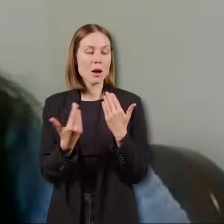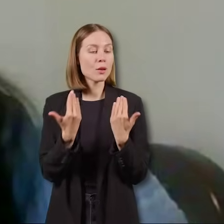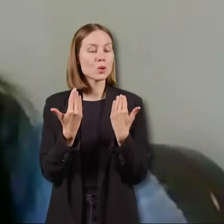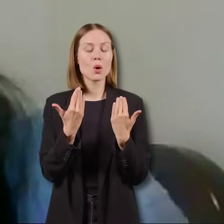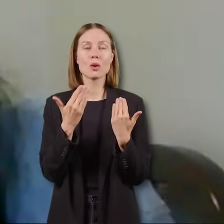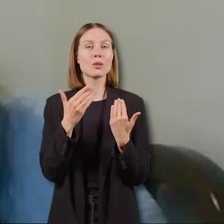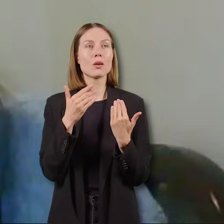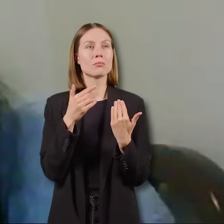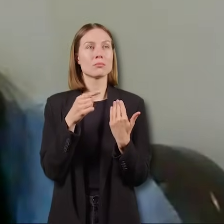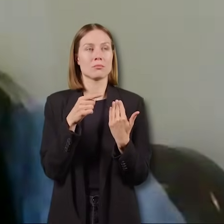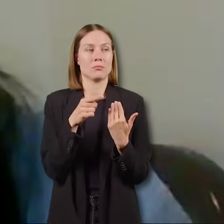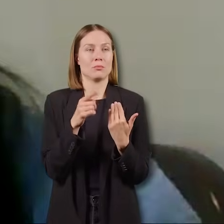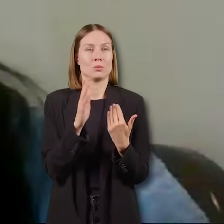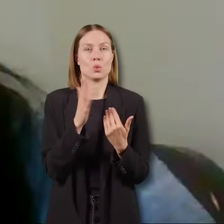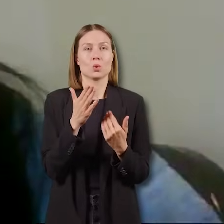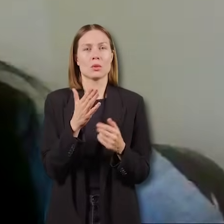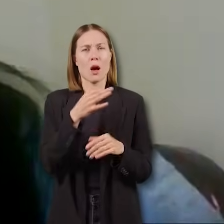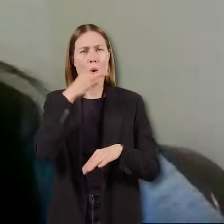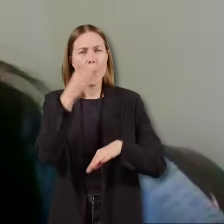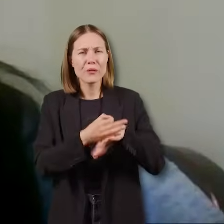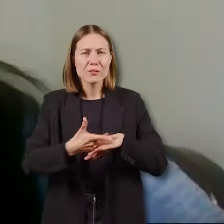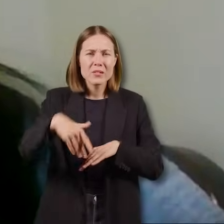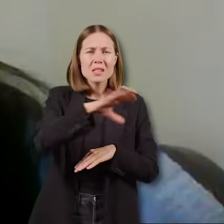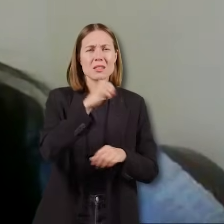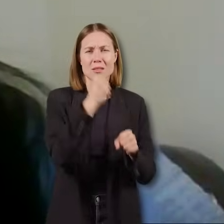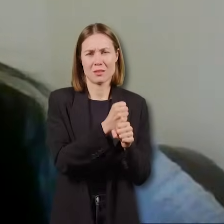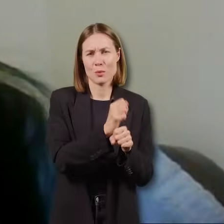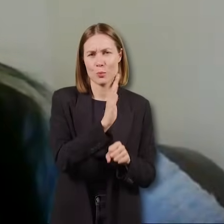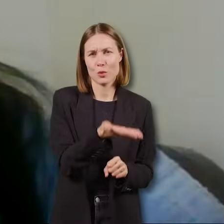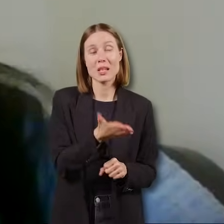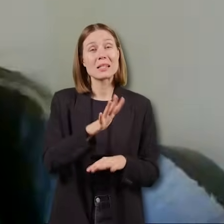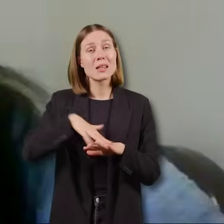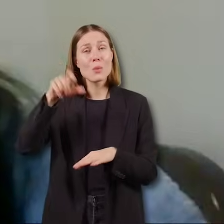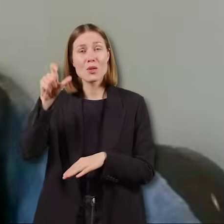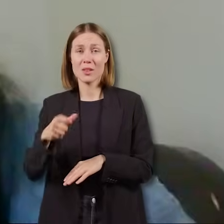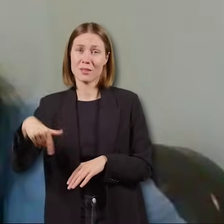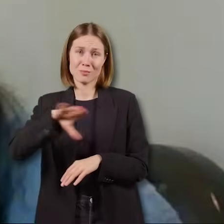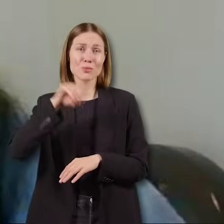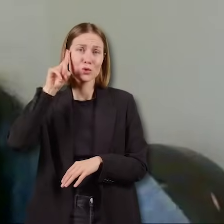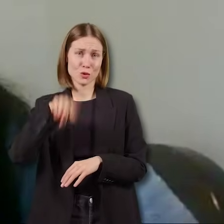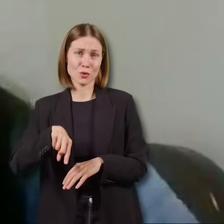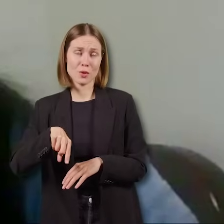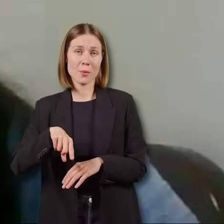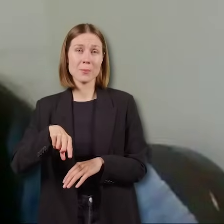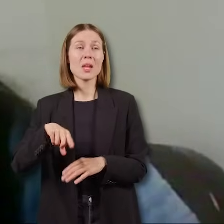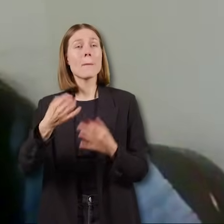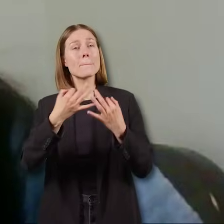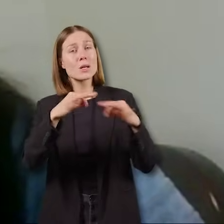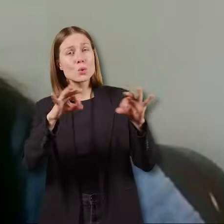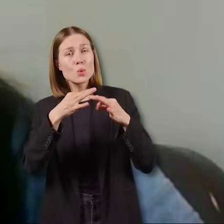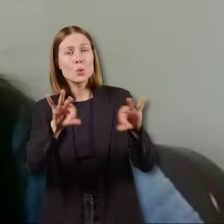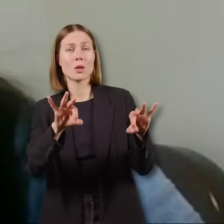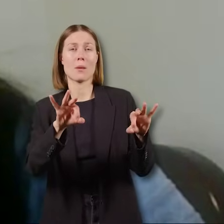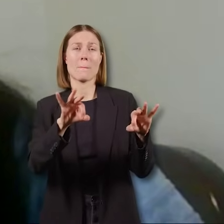bus už viską atsakingas ir viską padarys. Nu, Seimo narys mes ko puikiausiai žinom, teikia į pasiūlymus,